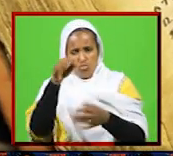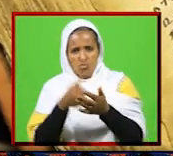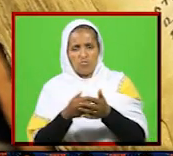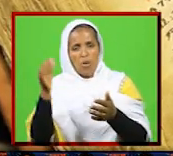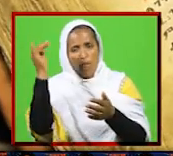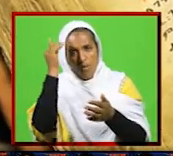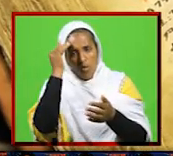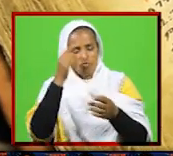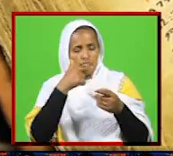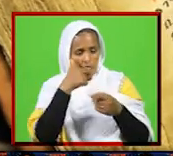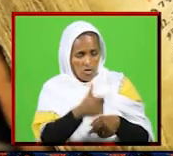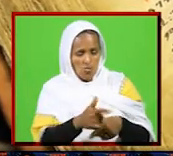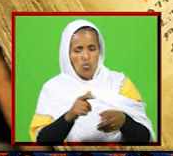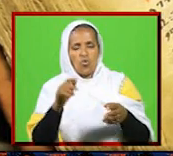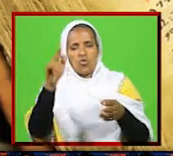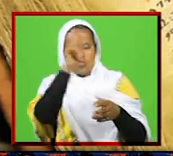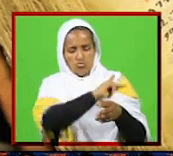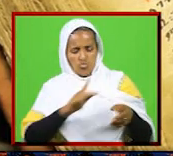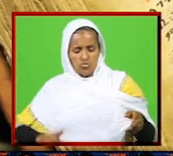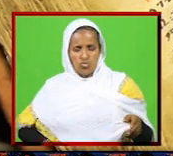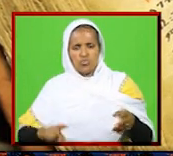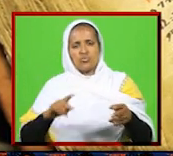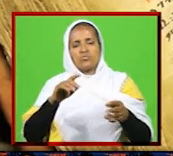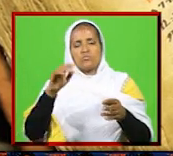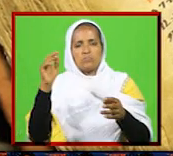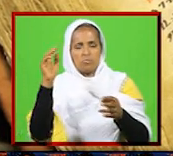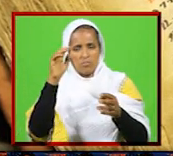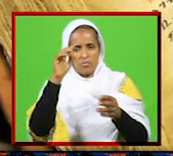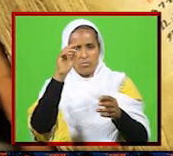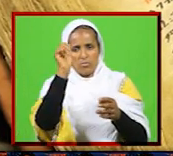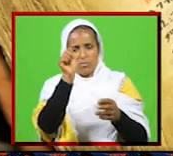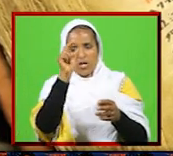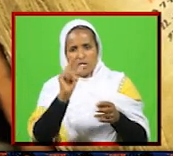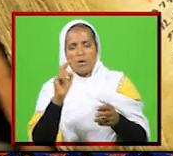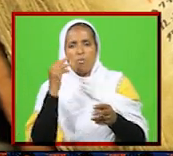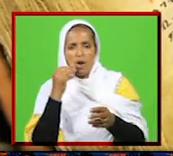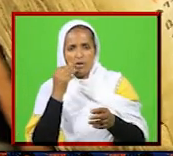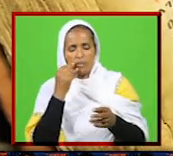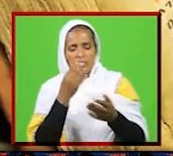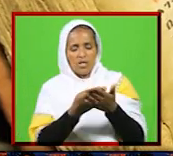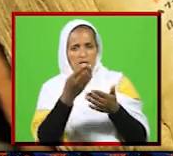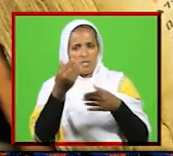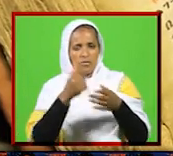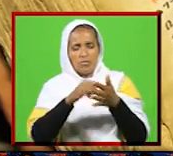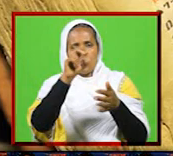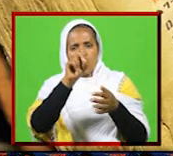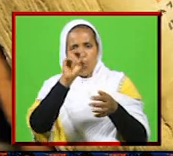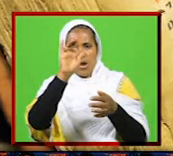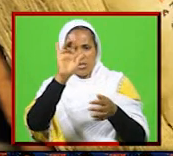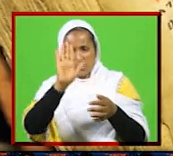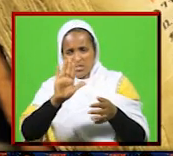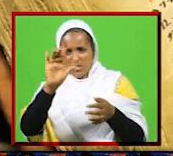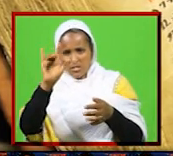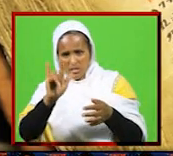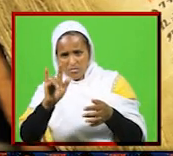ለዋክሽሙም ነግረው ለጳጳሱም ተነግሮ ንጉሱ በእደ ማርያም ጳጳሱ ይወሳብ ዋግ